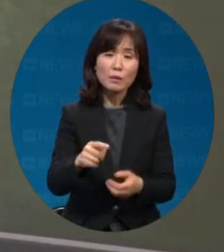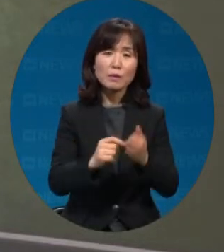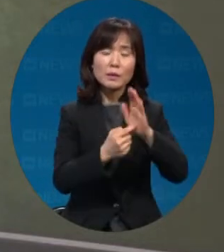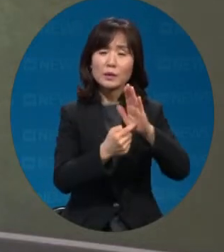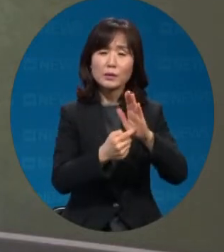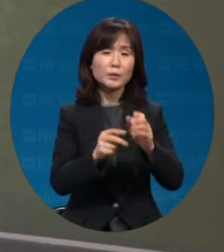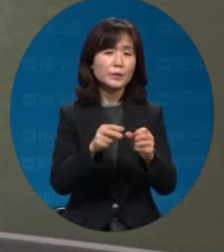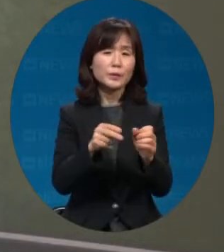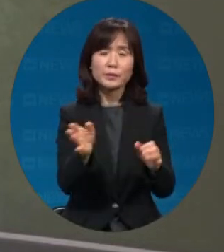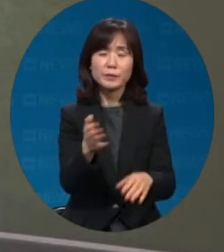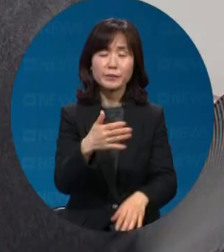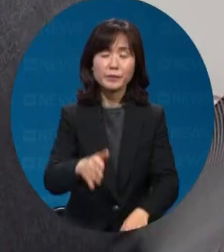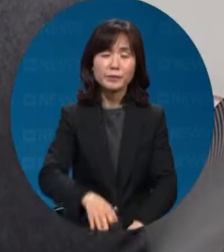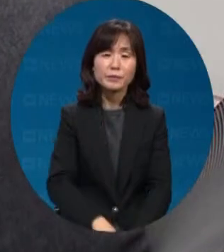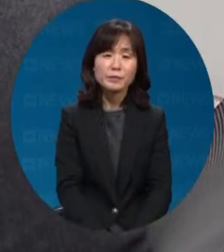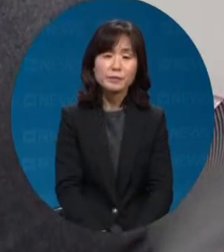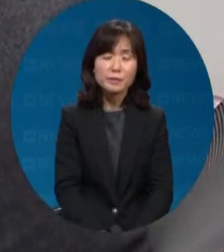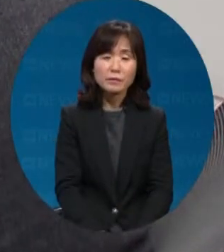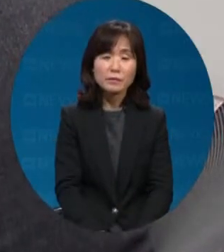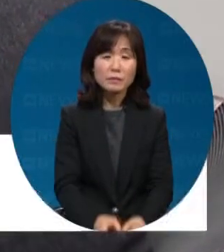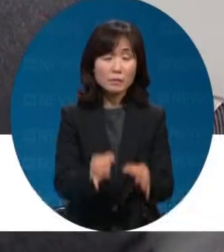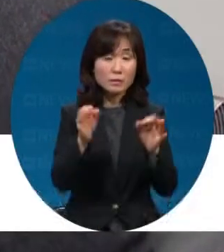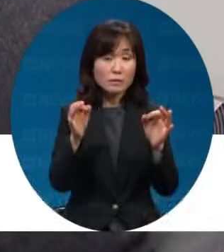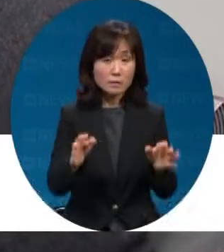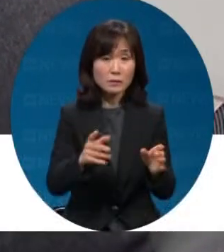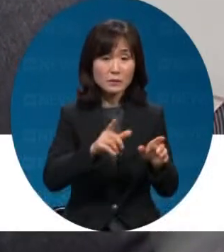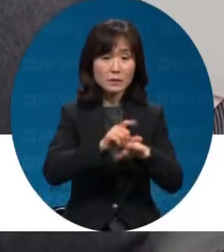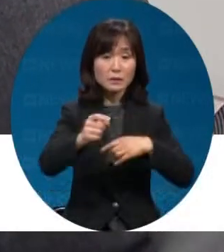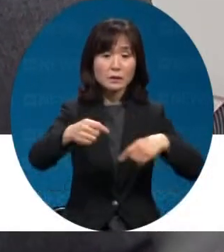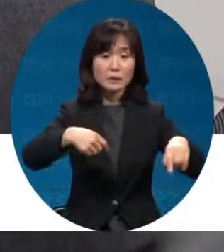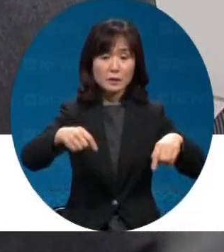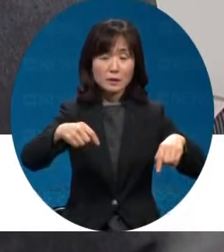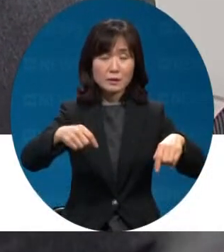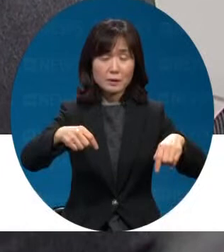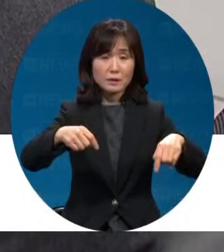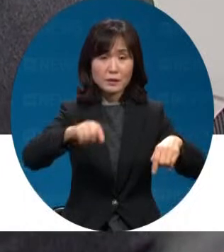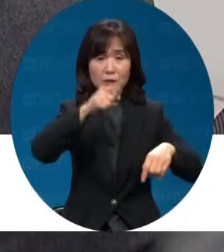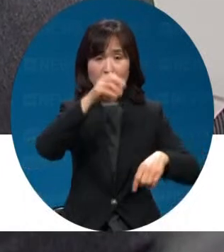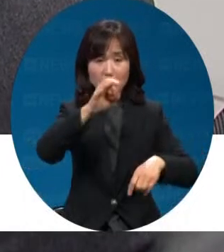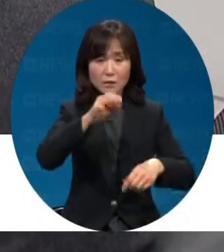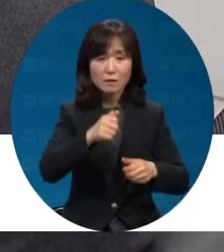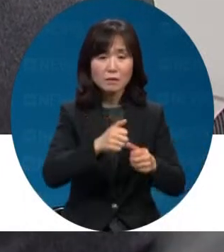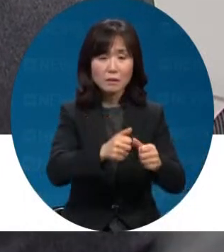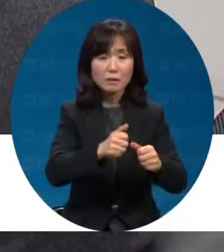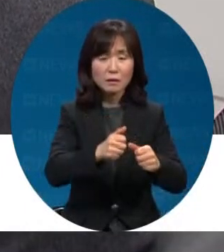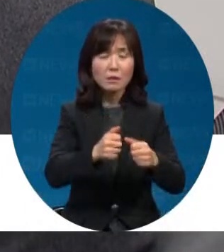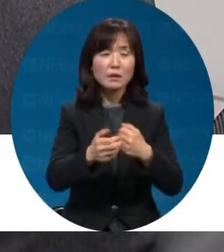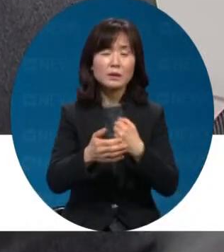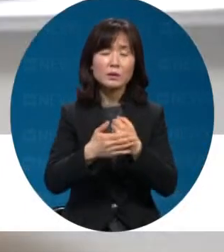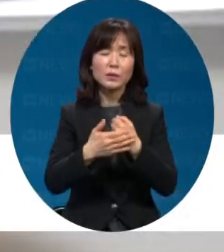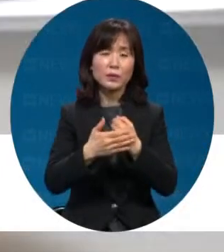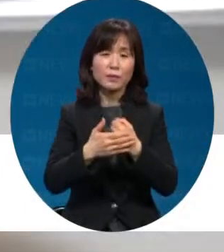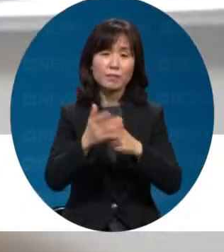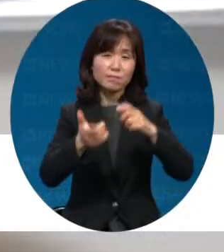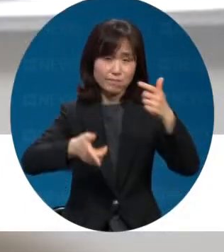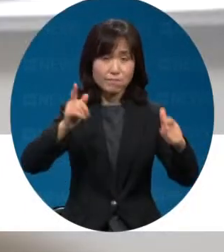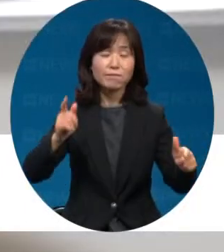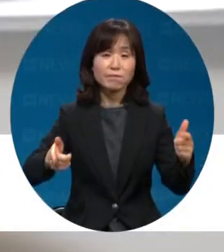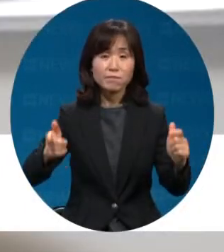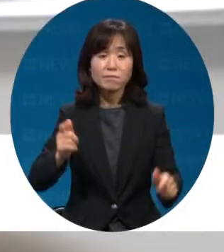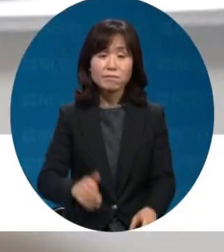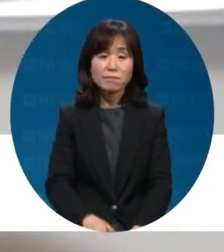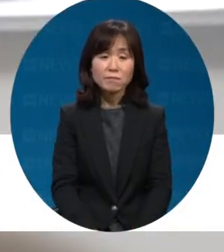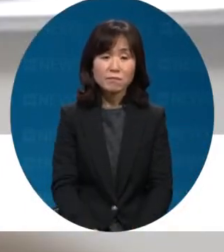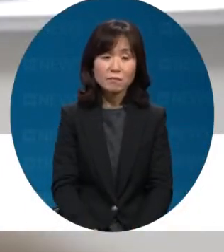후보도 없었습니다. 그동안 이제 지자체의 재정 여력에 따라서 지원이 달라지곤 했습니다.